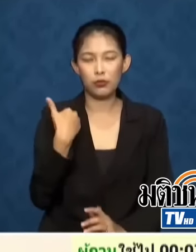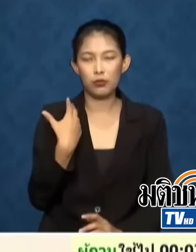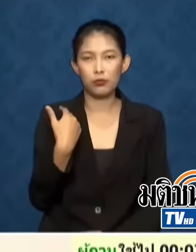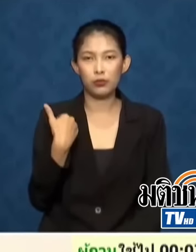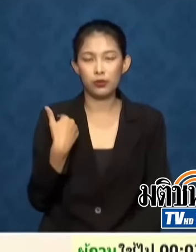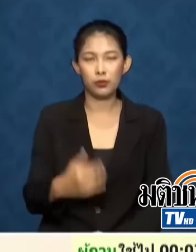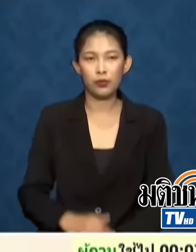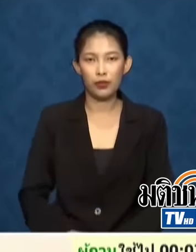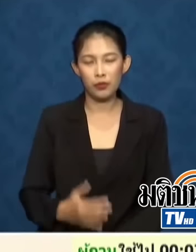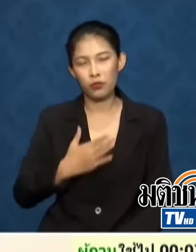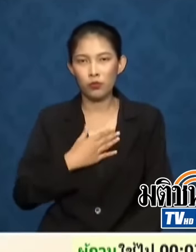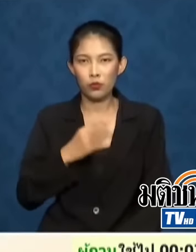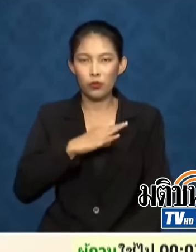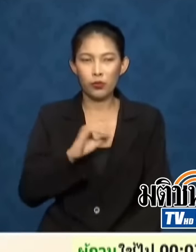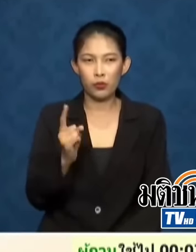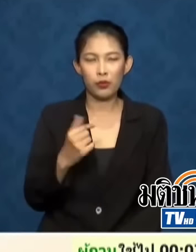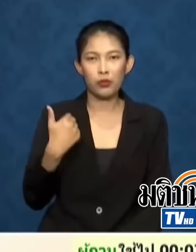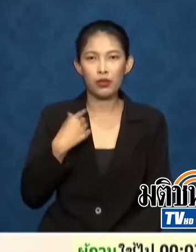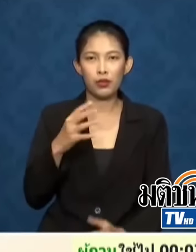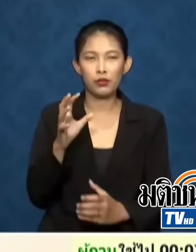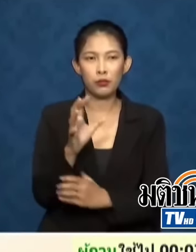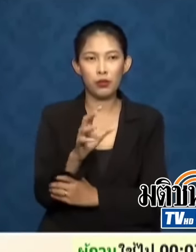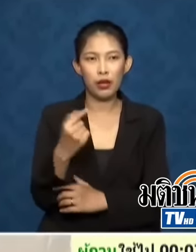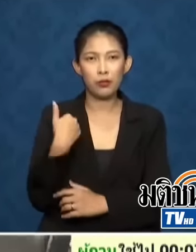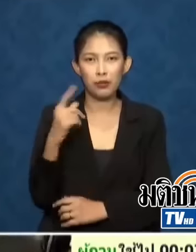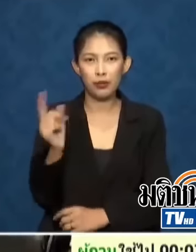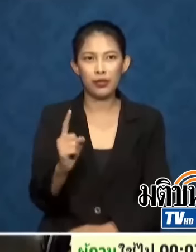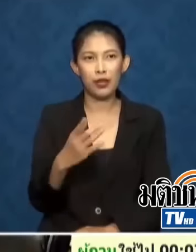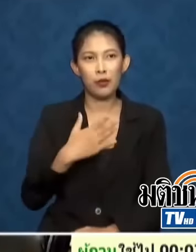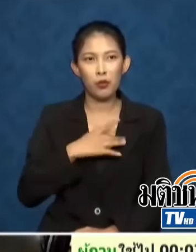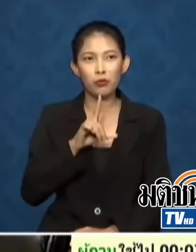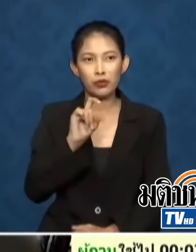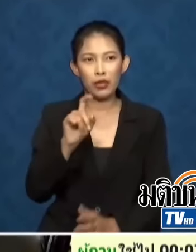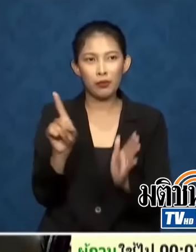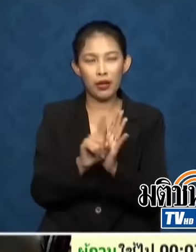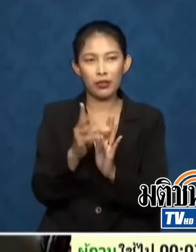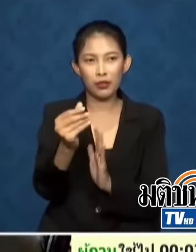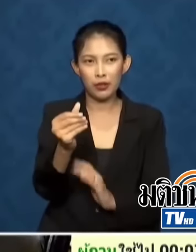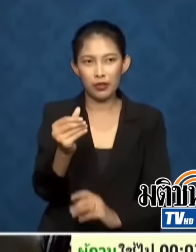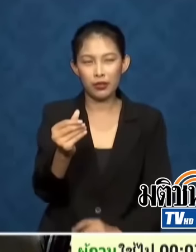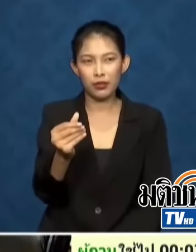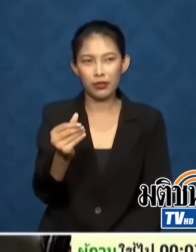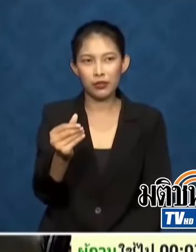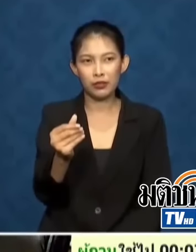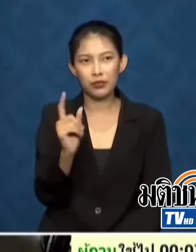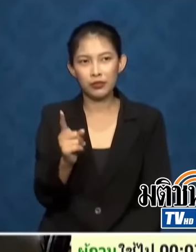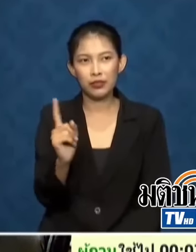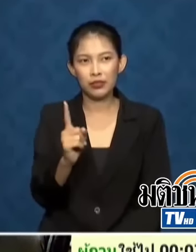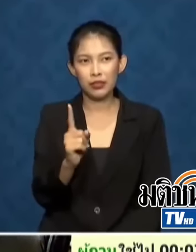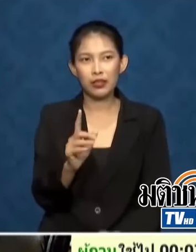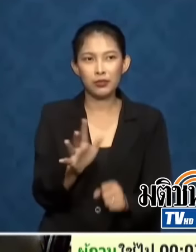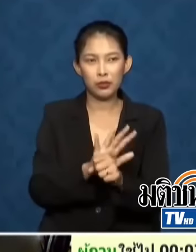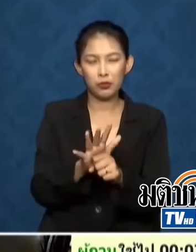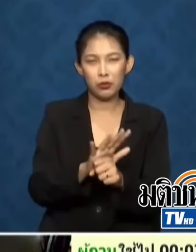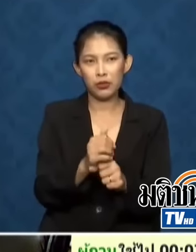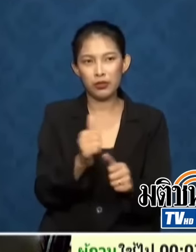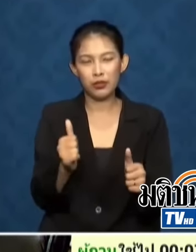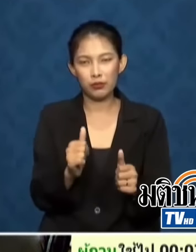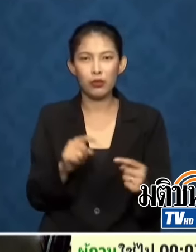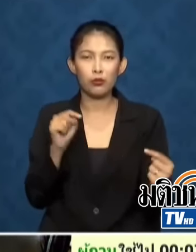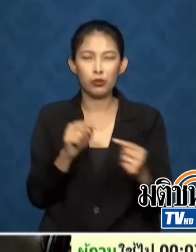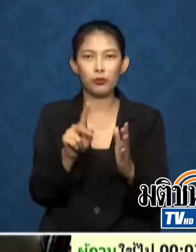ครับท่านประธานครับติดใจครับจริงๆตามข้อบังคับน่าจะไม่ระบุนะครับว่าผมถามได้กี่ครั้งนะฮะ จริงๆมันน่าจะพอสมควรแก่เหตุ ใน